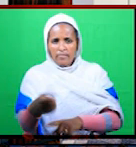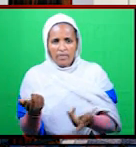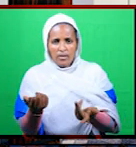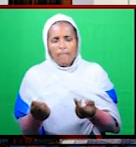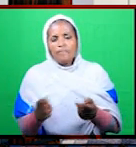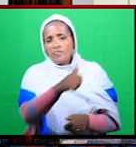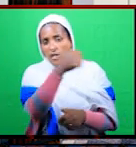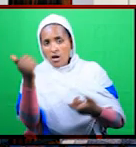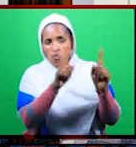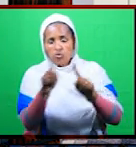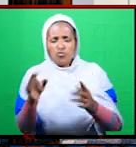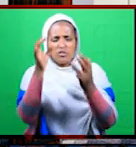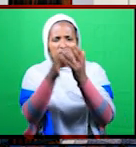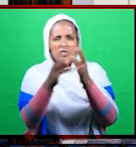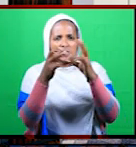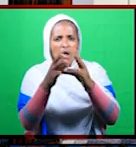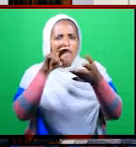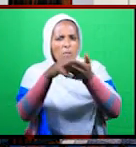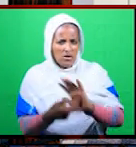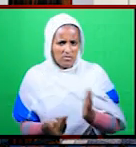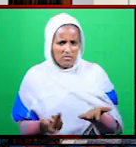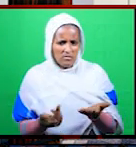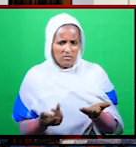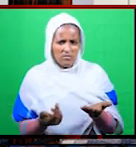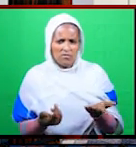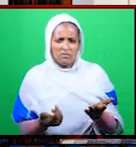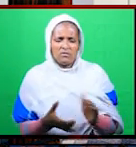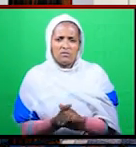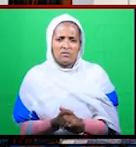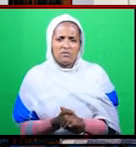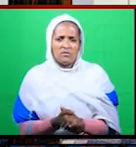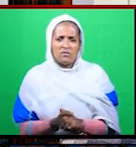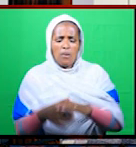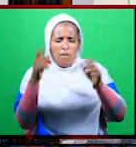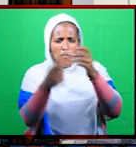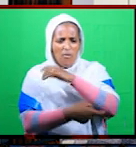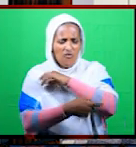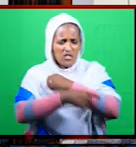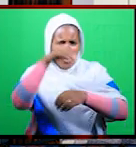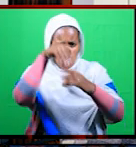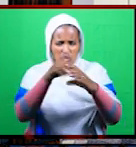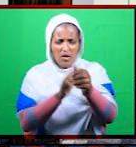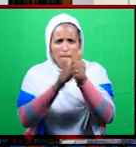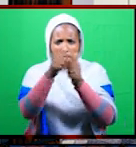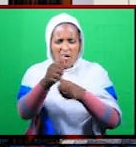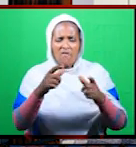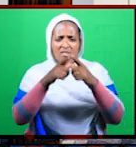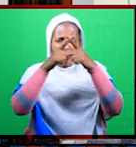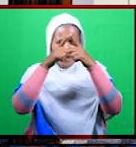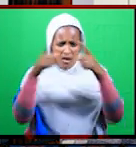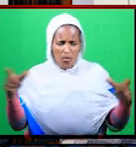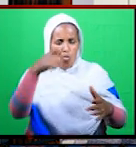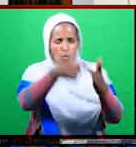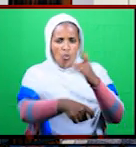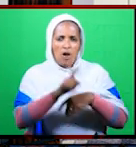መለወጥ አለባት ነው። ሌላው ትዳር ማለት በነገራችን ላይ ትዳር በፈተና ውስጥ የሚያልፍ ግን